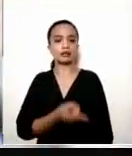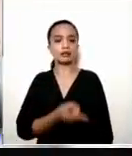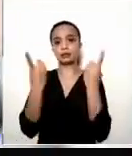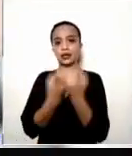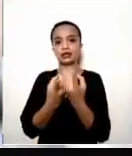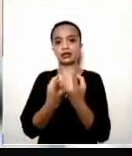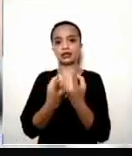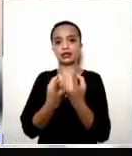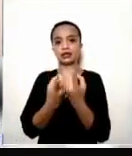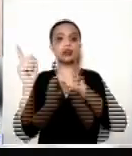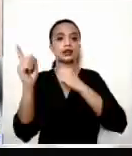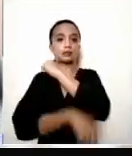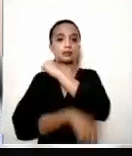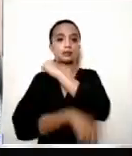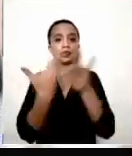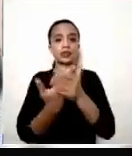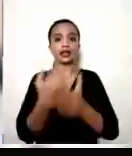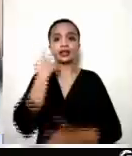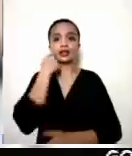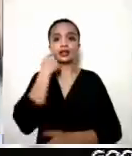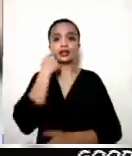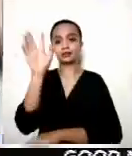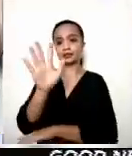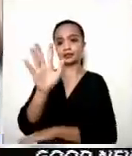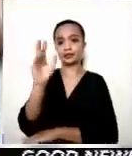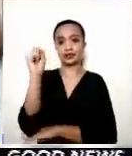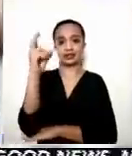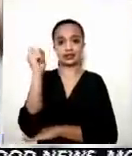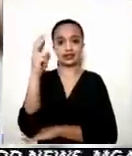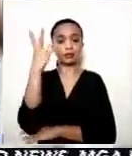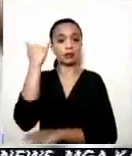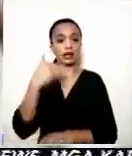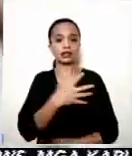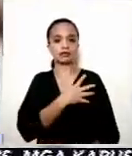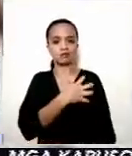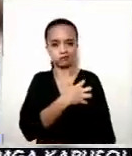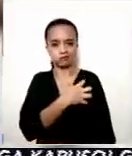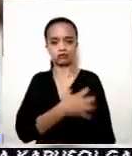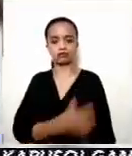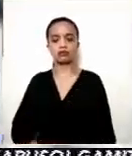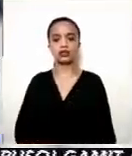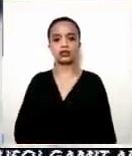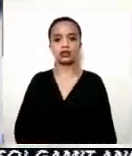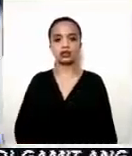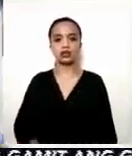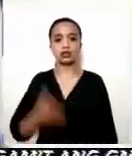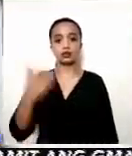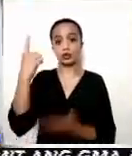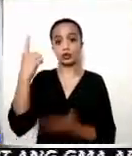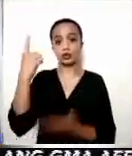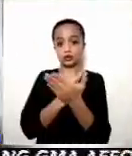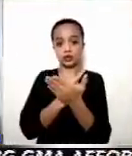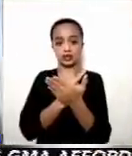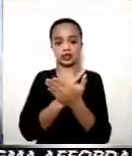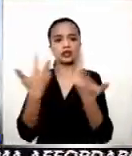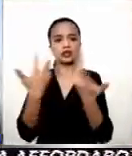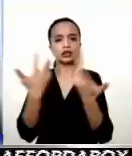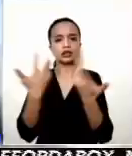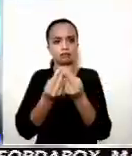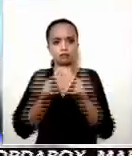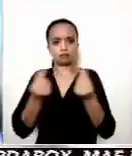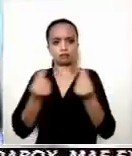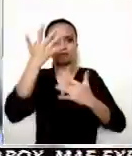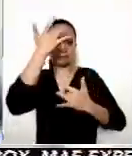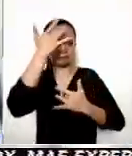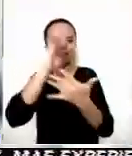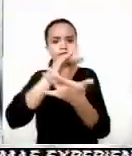tanghali nang mamatay si Ecleo dahil sa cardiopulmonary arrest. Nito lang daw nakaraang linggo, gumaling si Ecleo sa COVID-19.